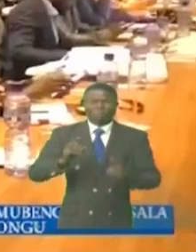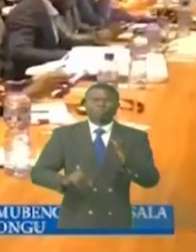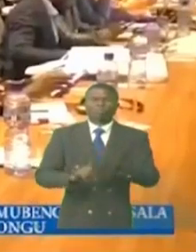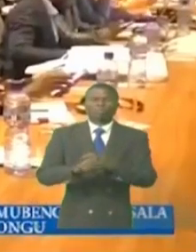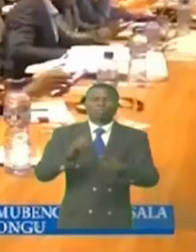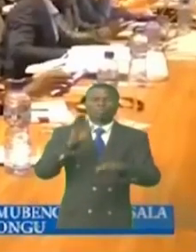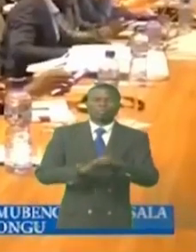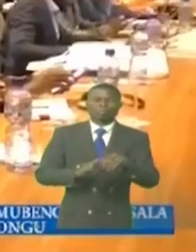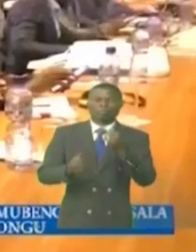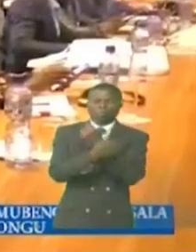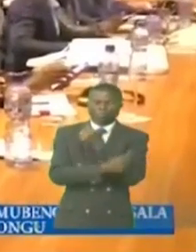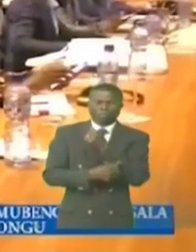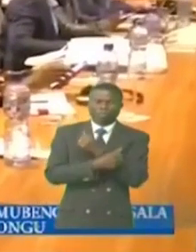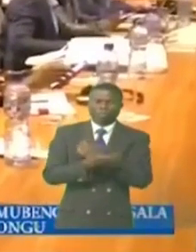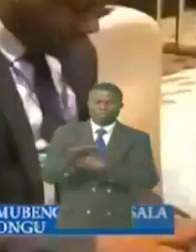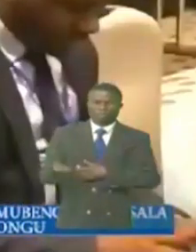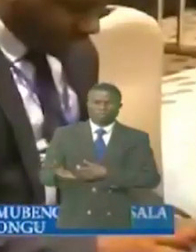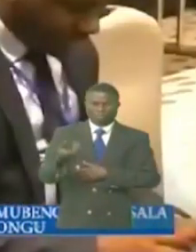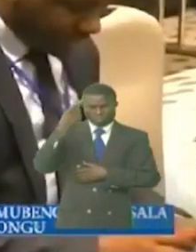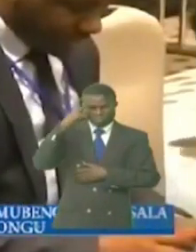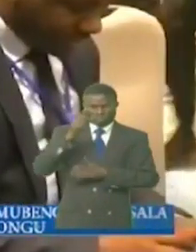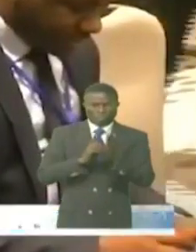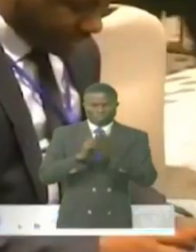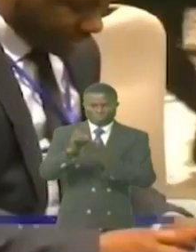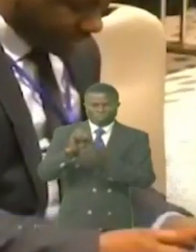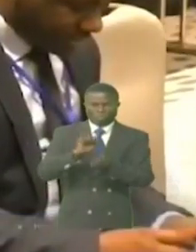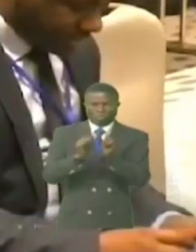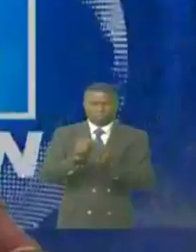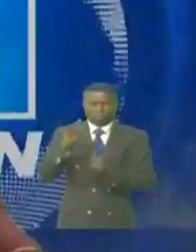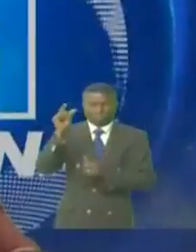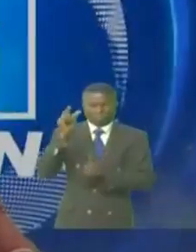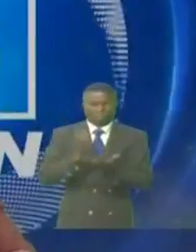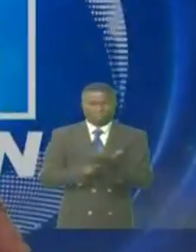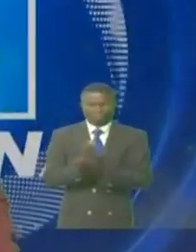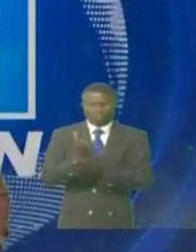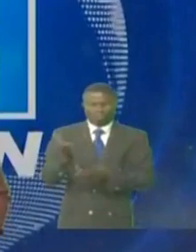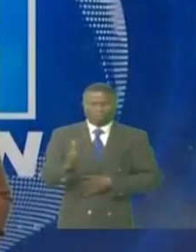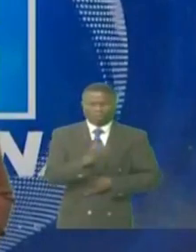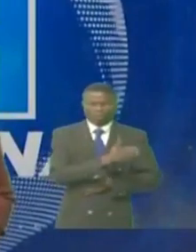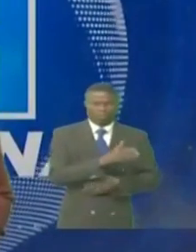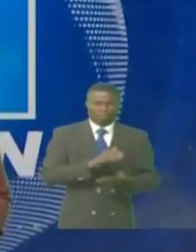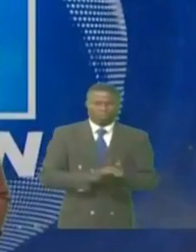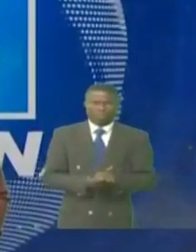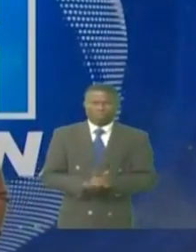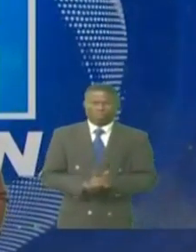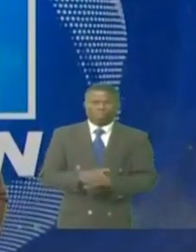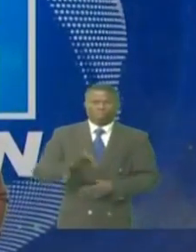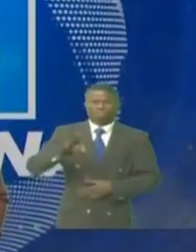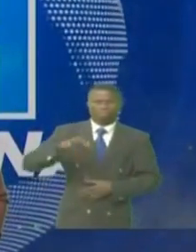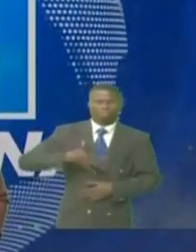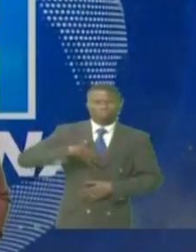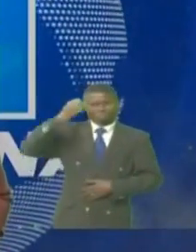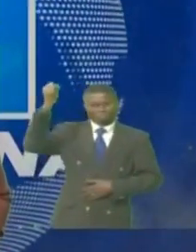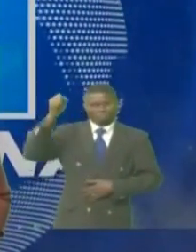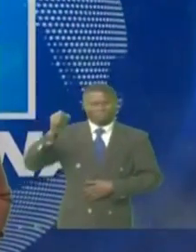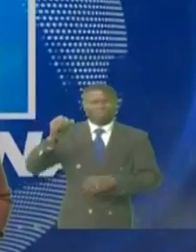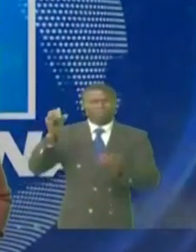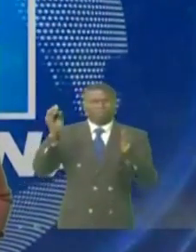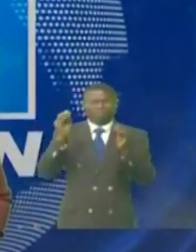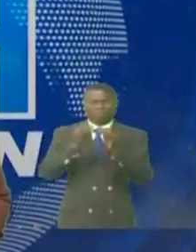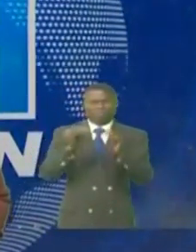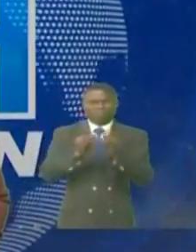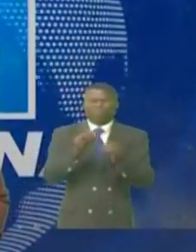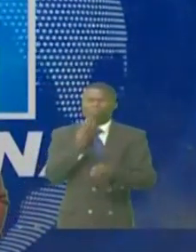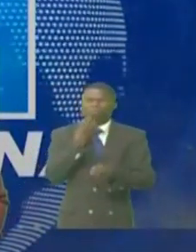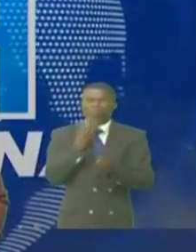pays est confronté pour développer les secteurs miniers aurifères. Les gagnants du concours de recrutement des